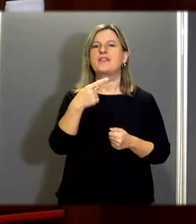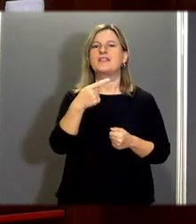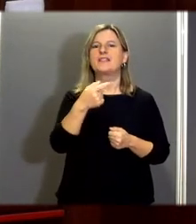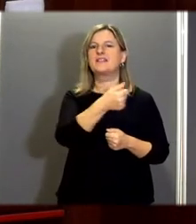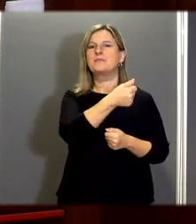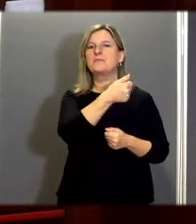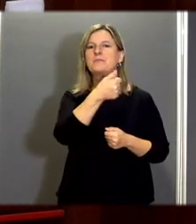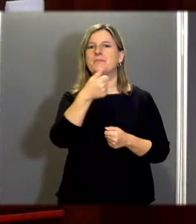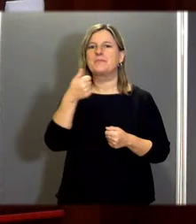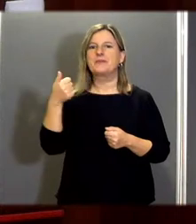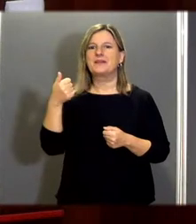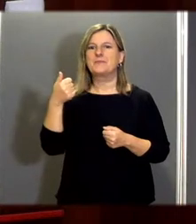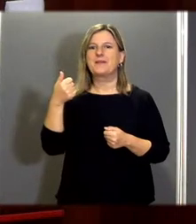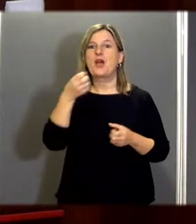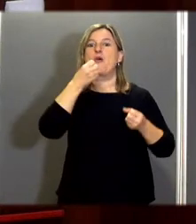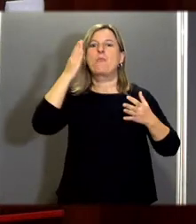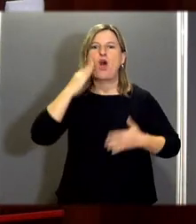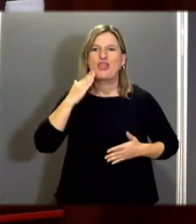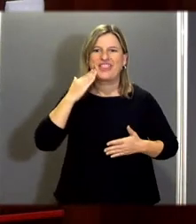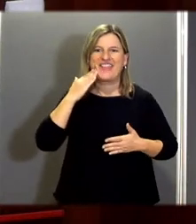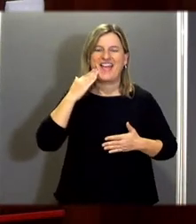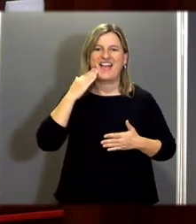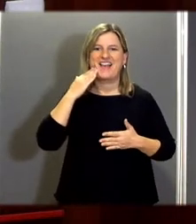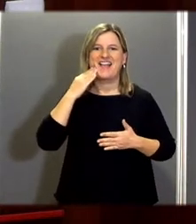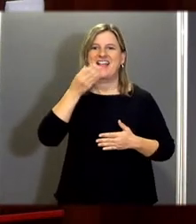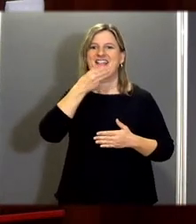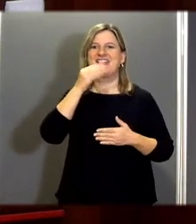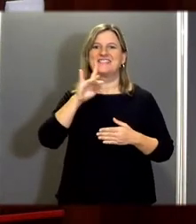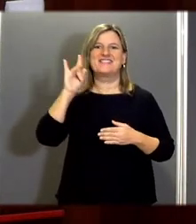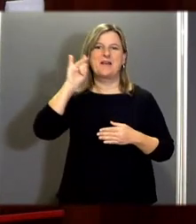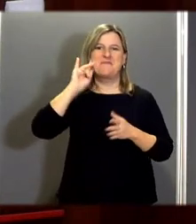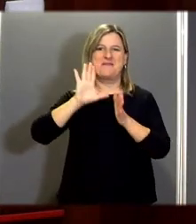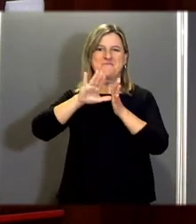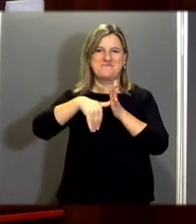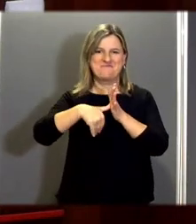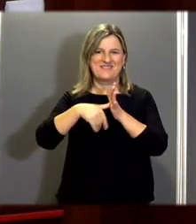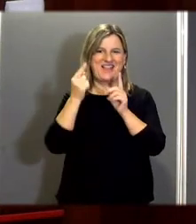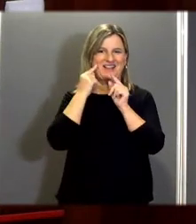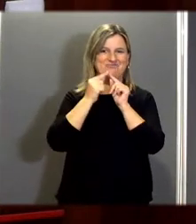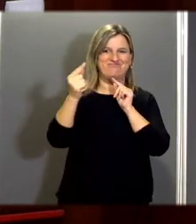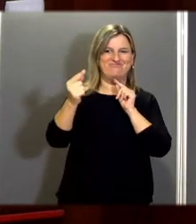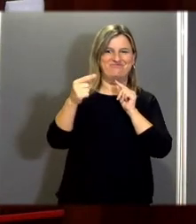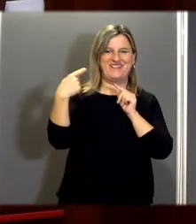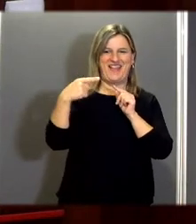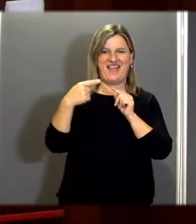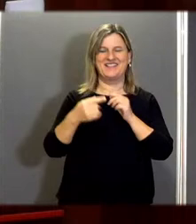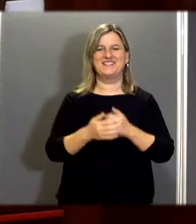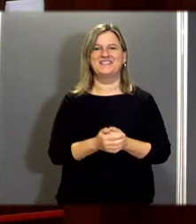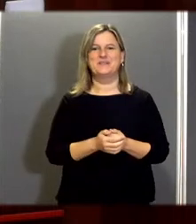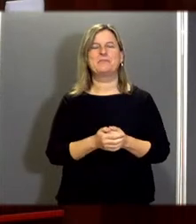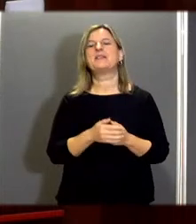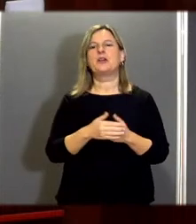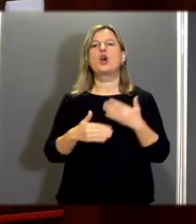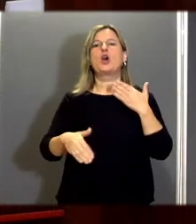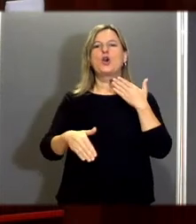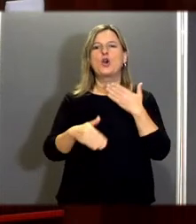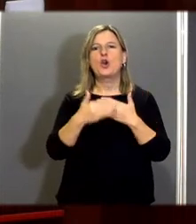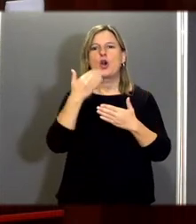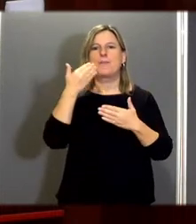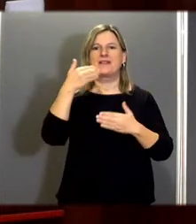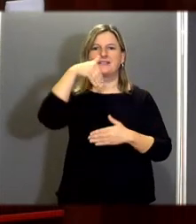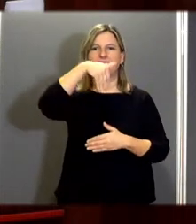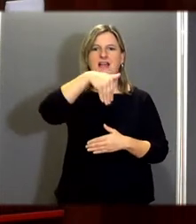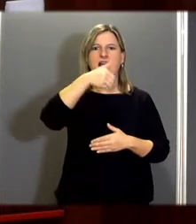començaré bon per... Bon dia. Bon dia, Àngels. Ens assenem. Deia que si em permets començarem amb el